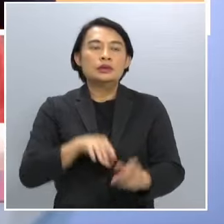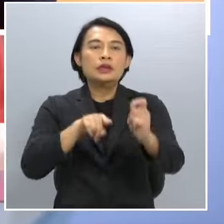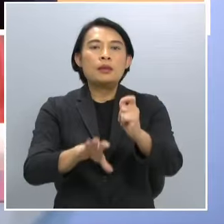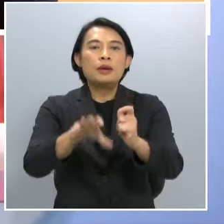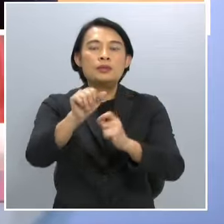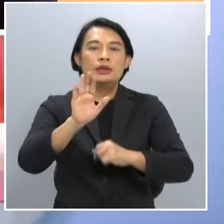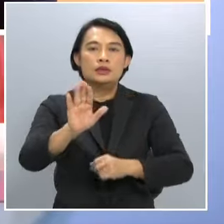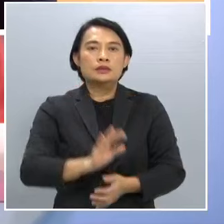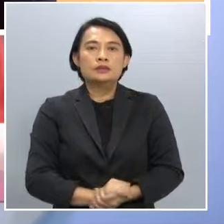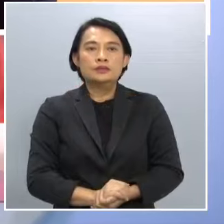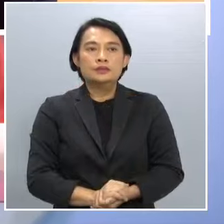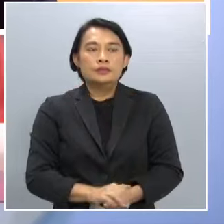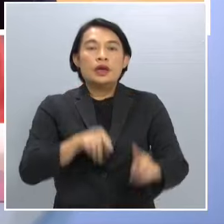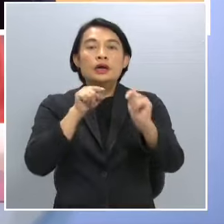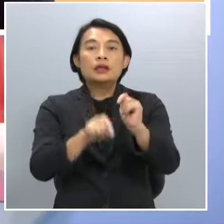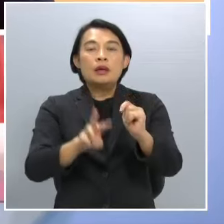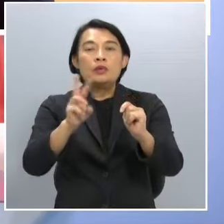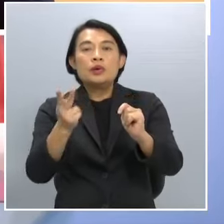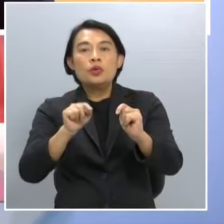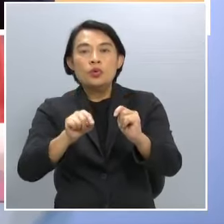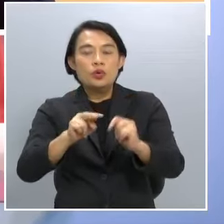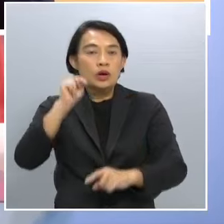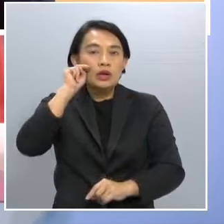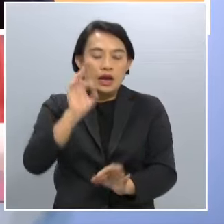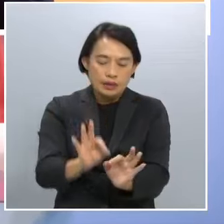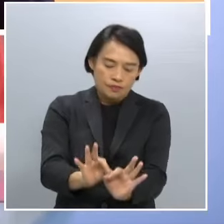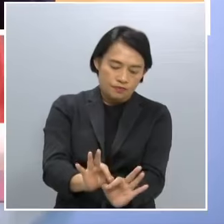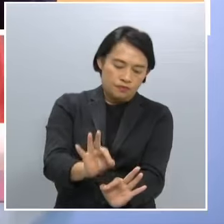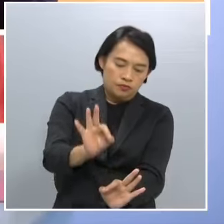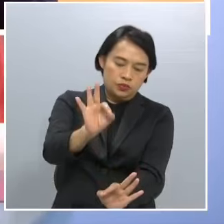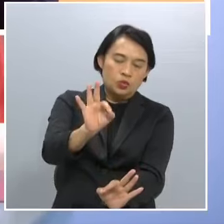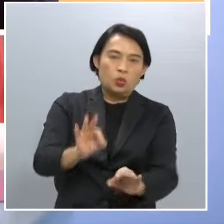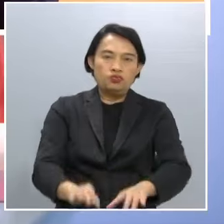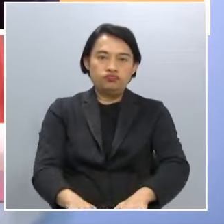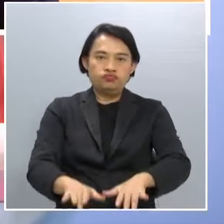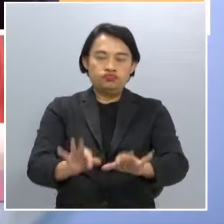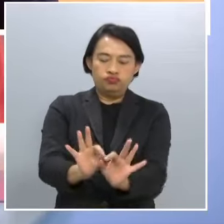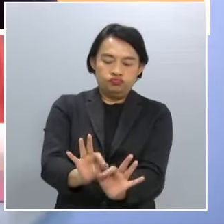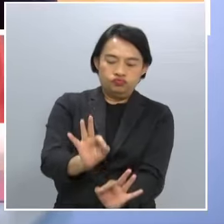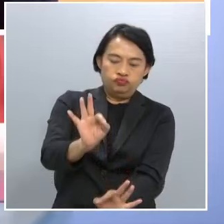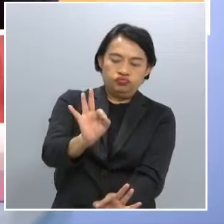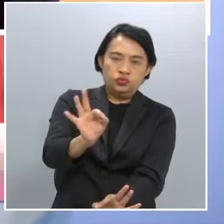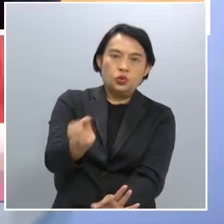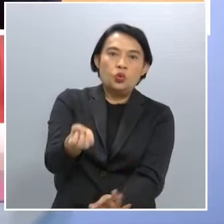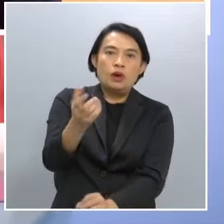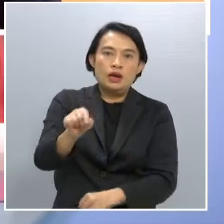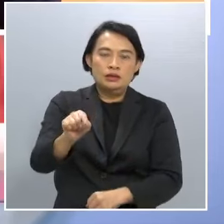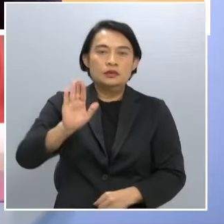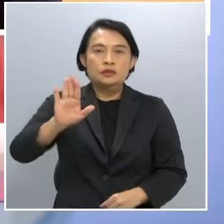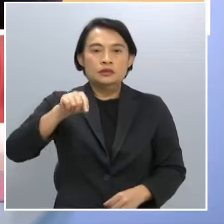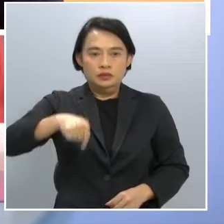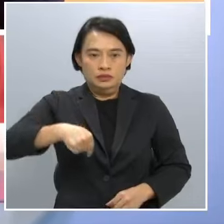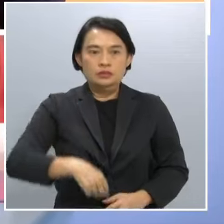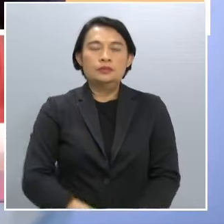ก็คือตำบลเวียงคุกเนี่ยคือน้ำระดับน้ำในสูงมากนะครับสูงสุดในเขตพื้นที่อำเภอเมืองนะครับแล้ว